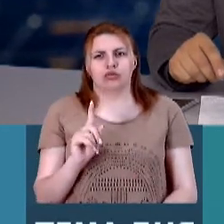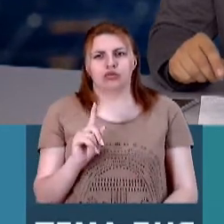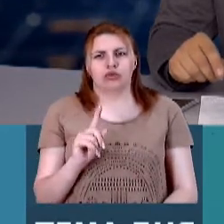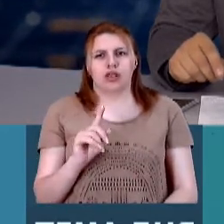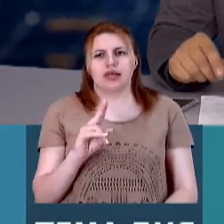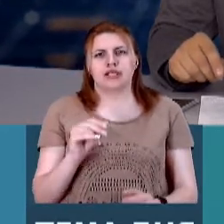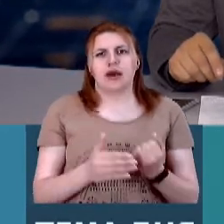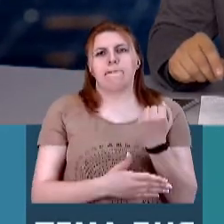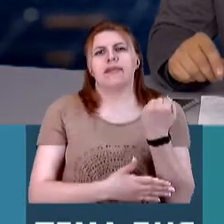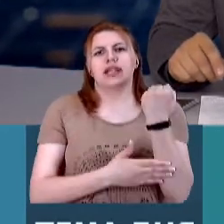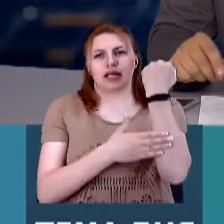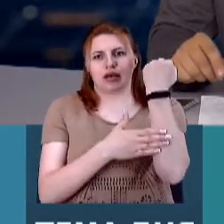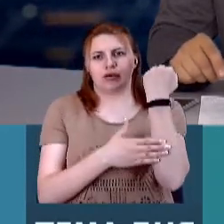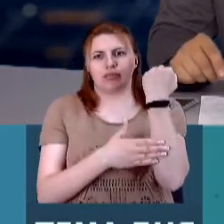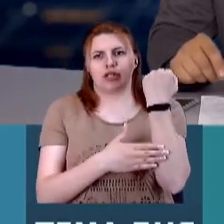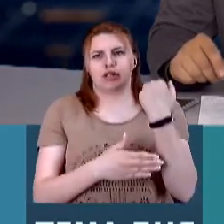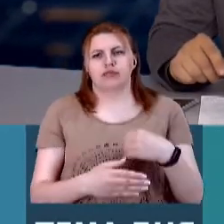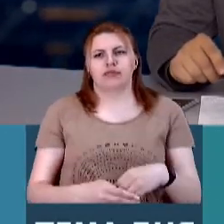підтримки